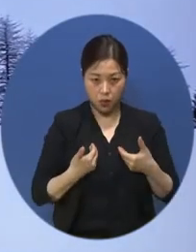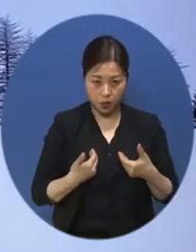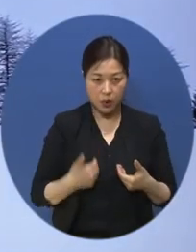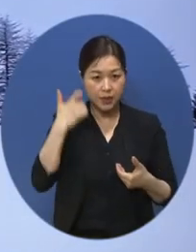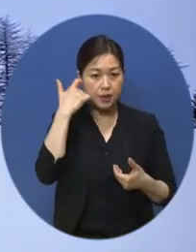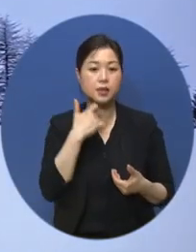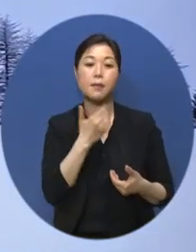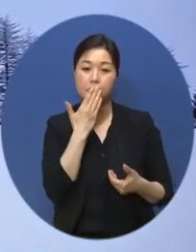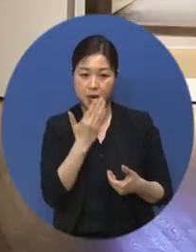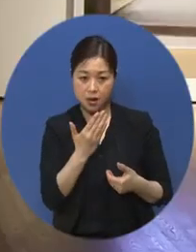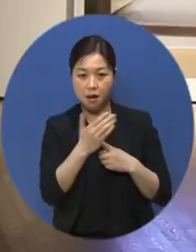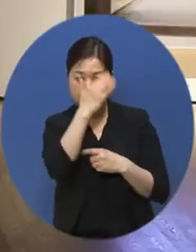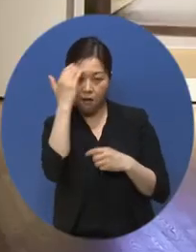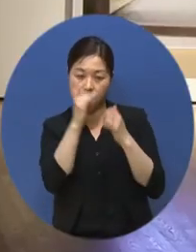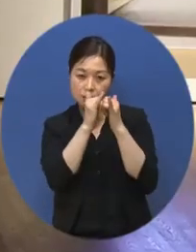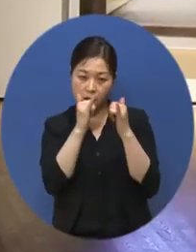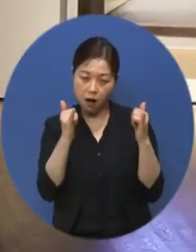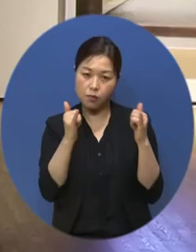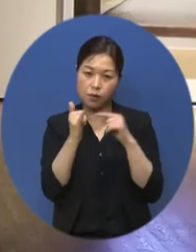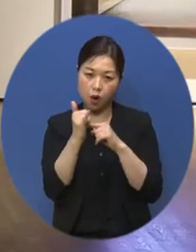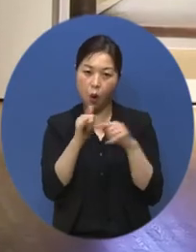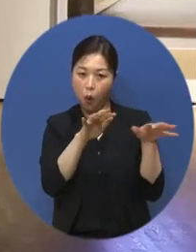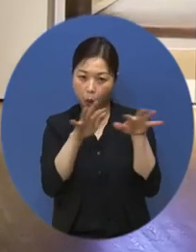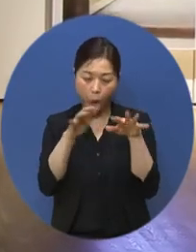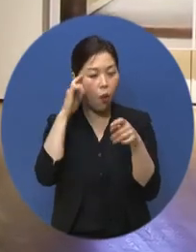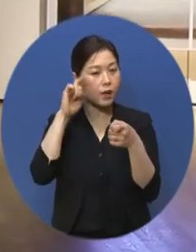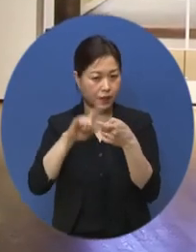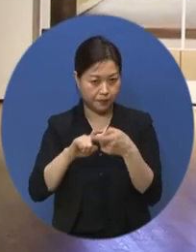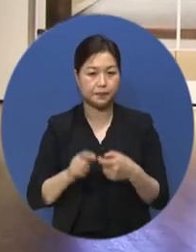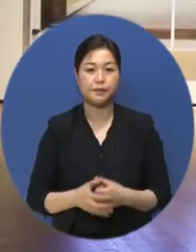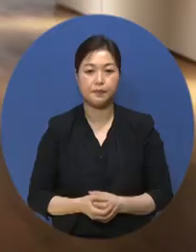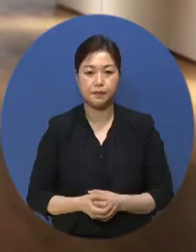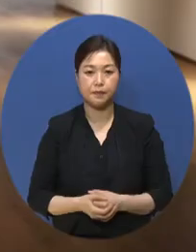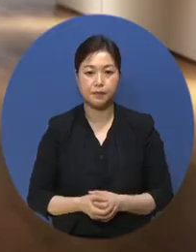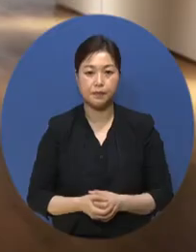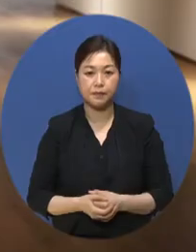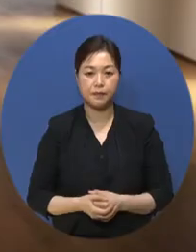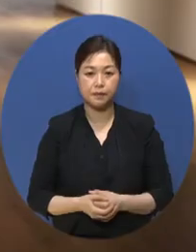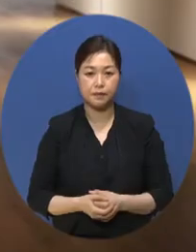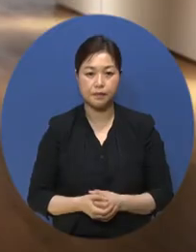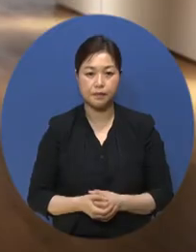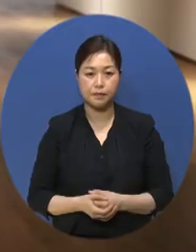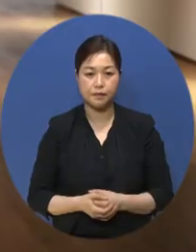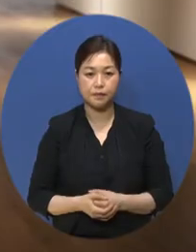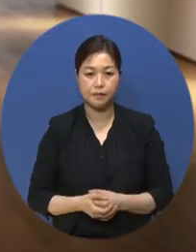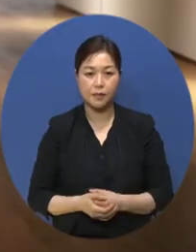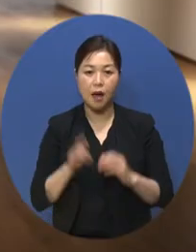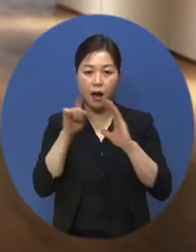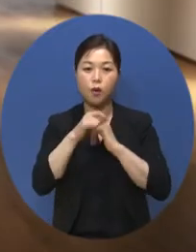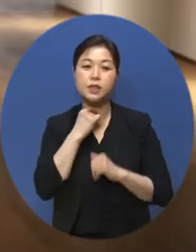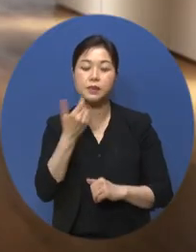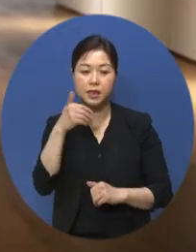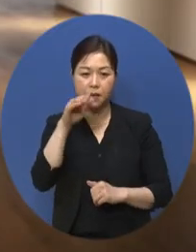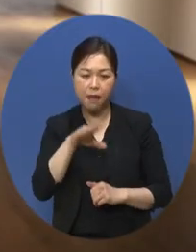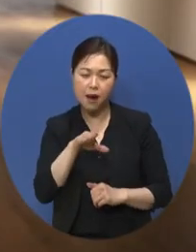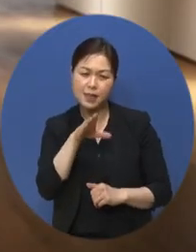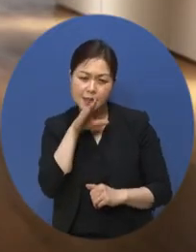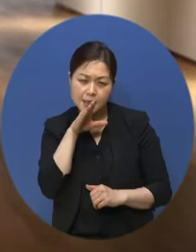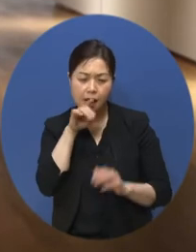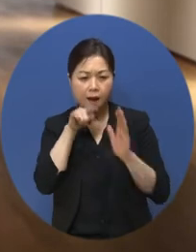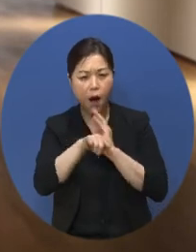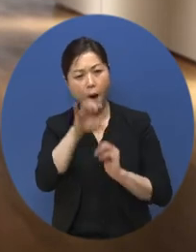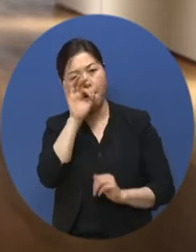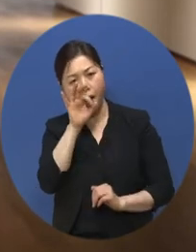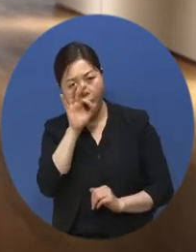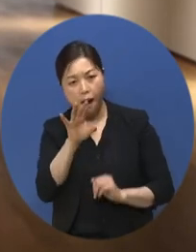느낄 수 있어 관람객들의 시선을 사로잡고 있습니다 한번쯤 가보고 싶지만 실제로는 갈 수